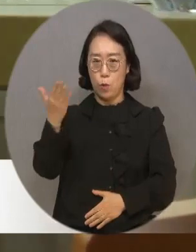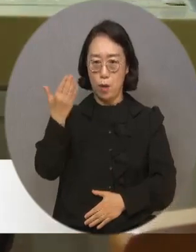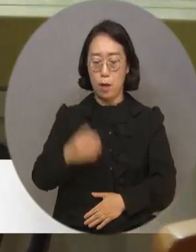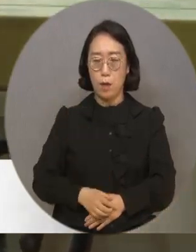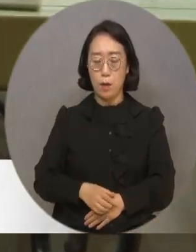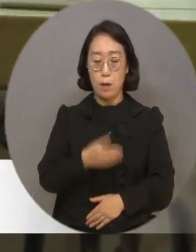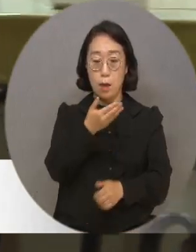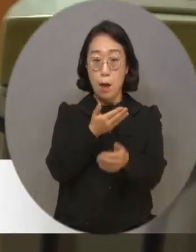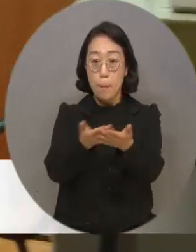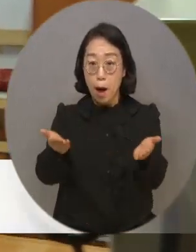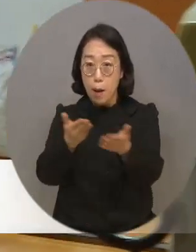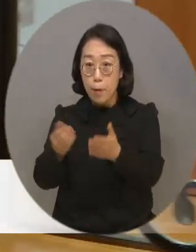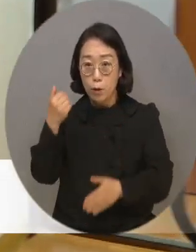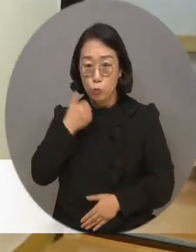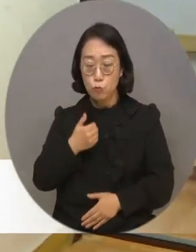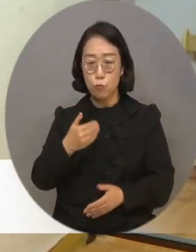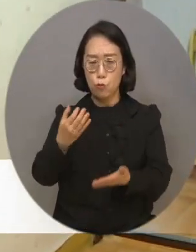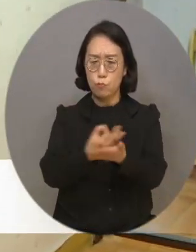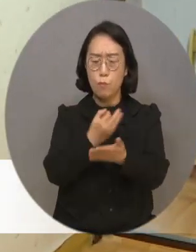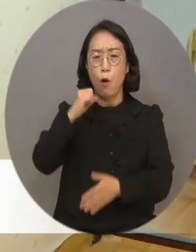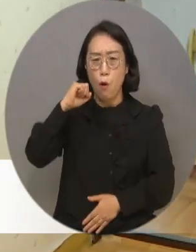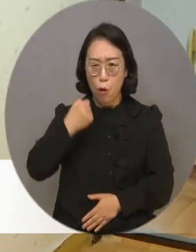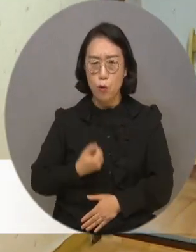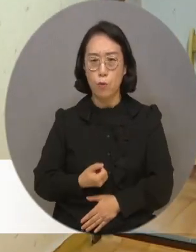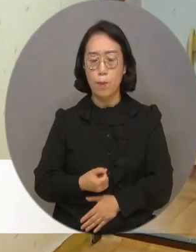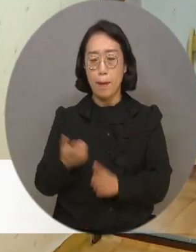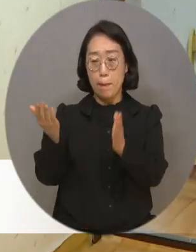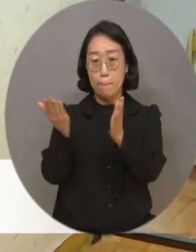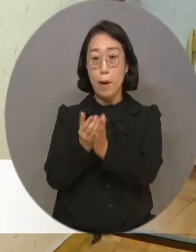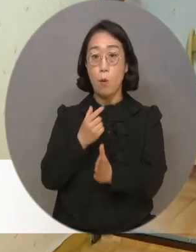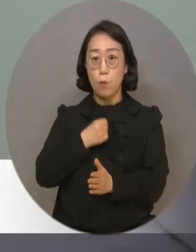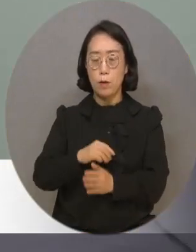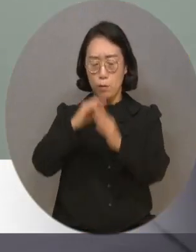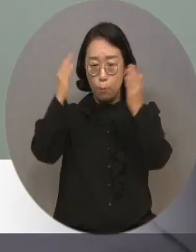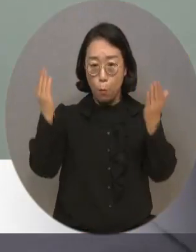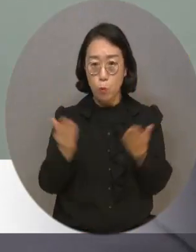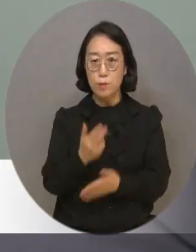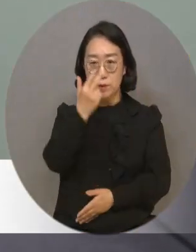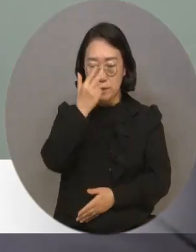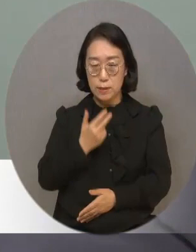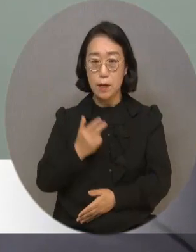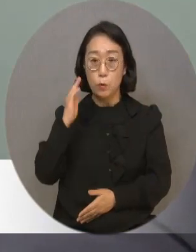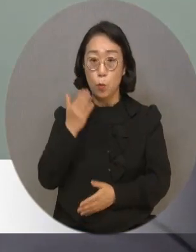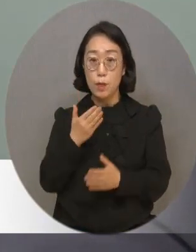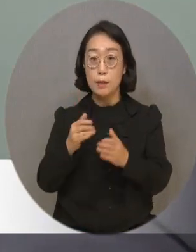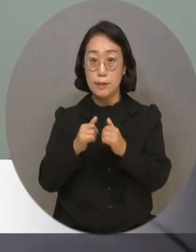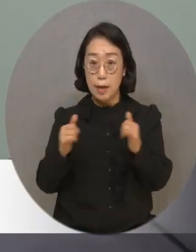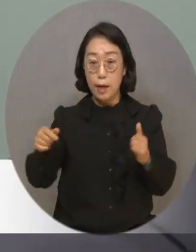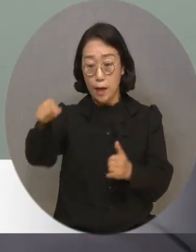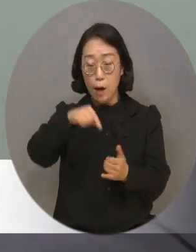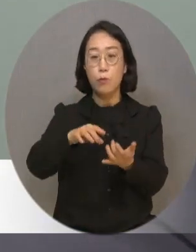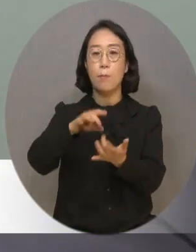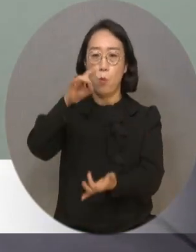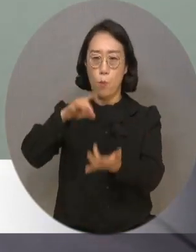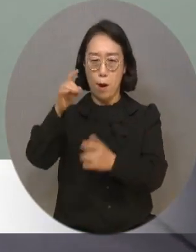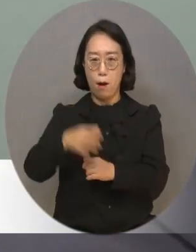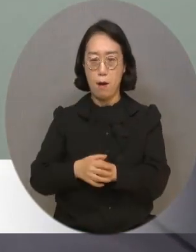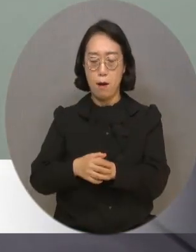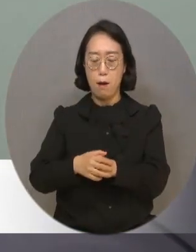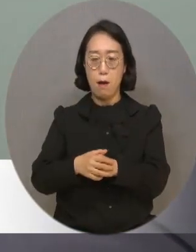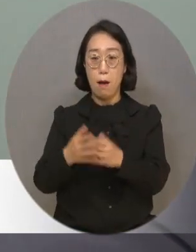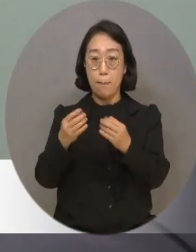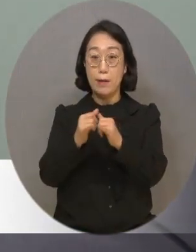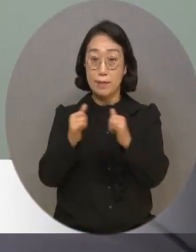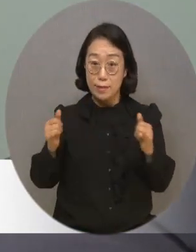대상은 저소득층뿐만 아니라 맞춤형 TV 시청을 원하는 전체 시각 청각 장애인으로 확대했으며 보다 많은